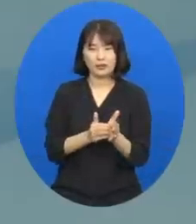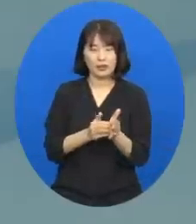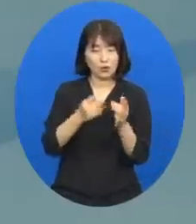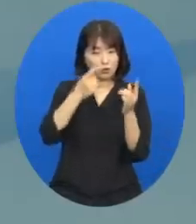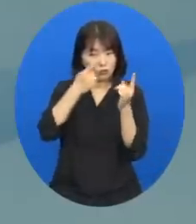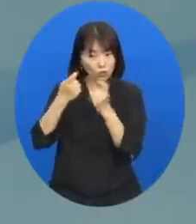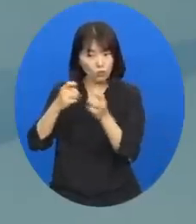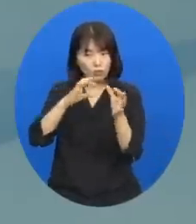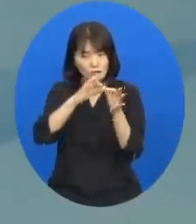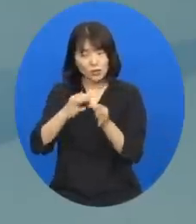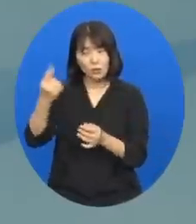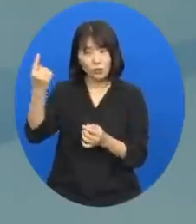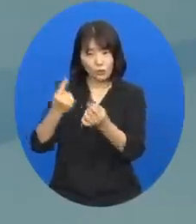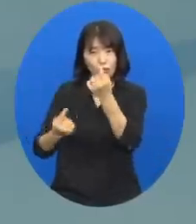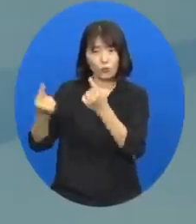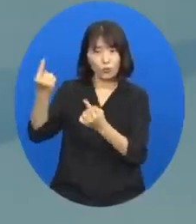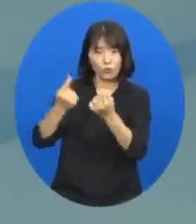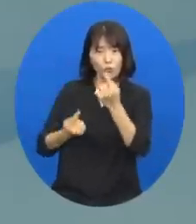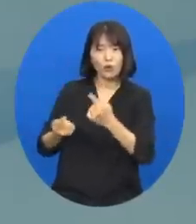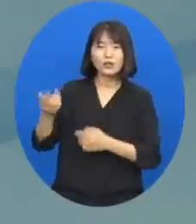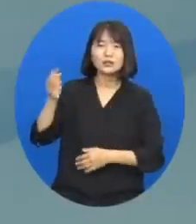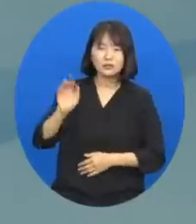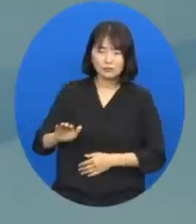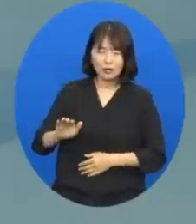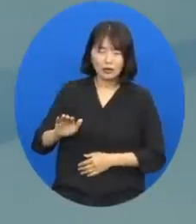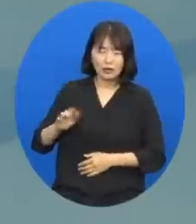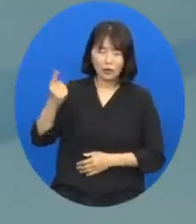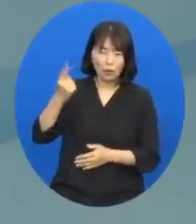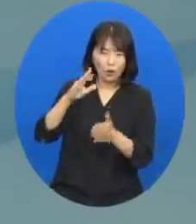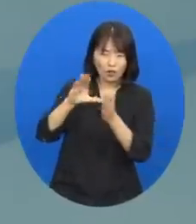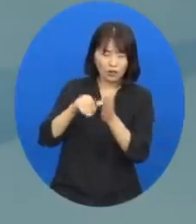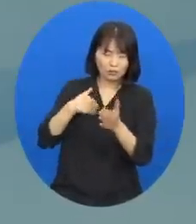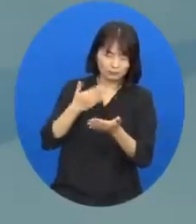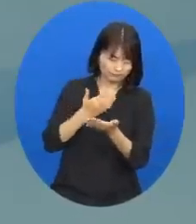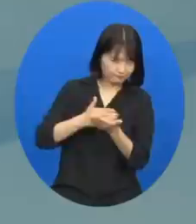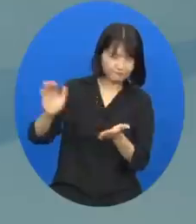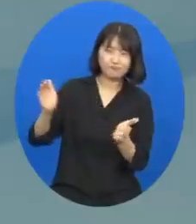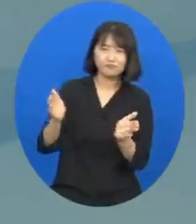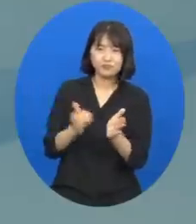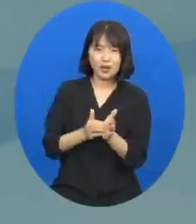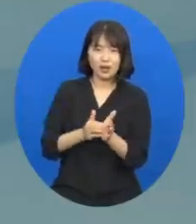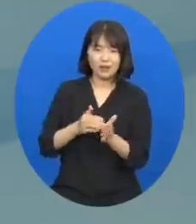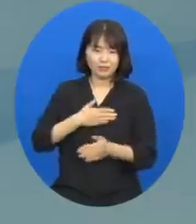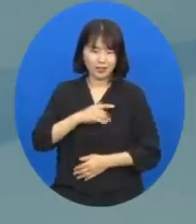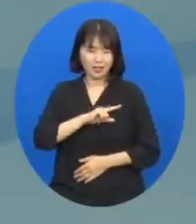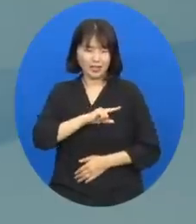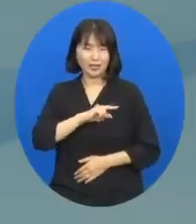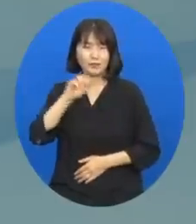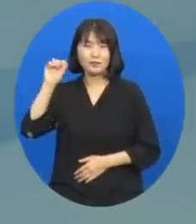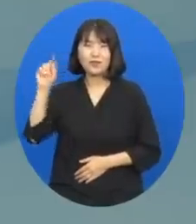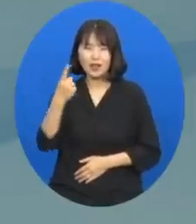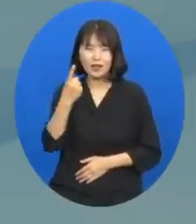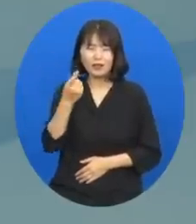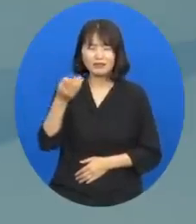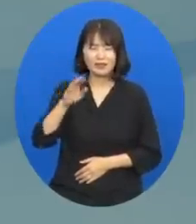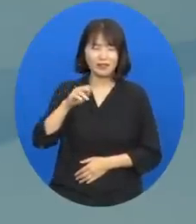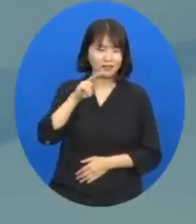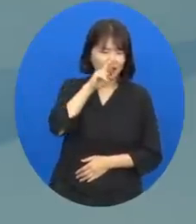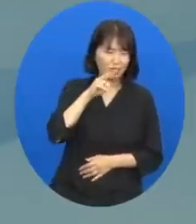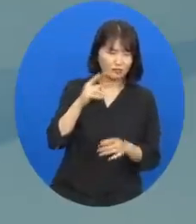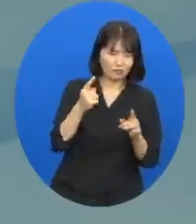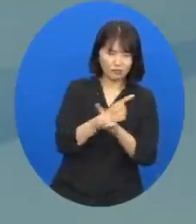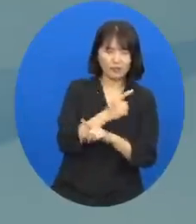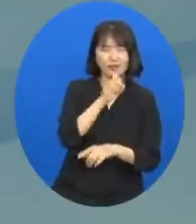올 때마다 저는 물리칩니다 그리고 제 이름이 다음 이신데 사오리 될 수는 없지 않습니까 그래가지고 그